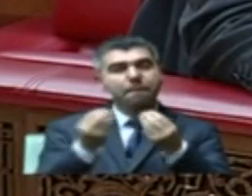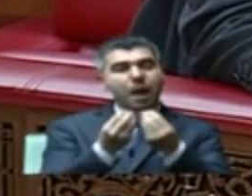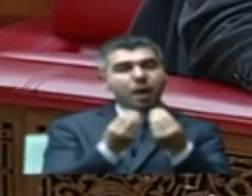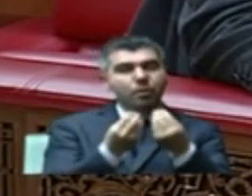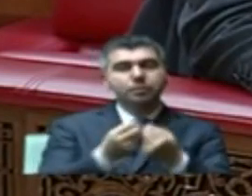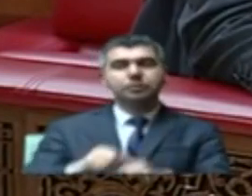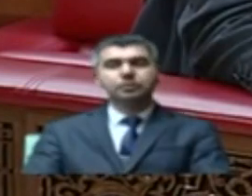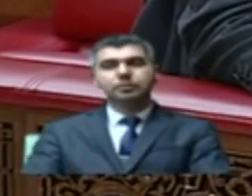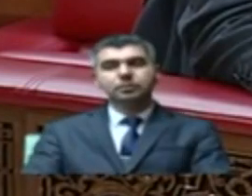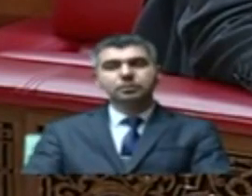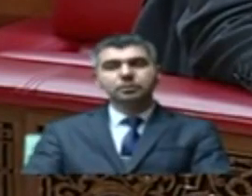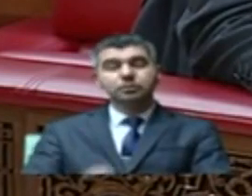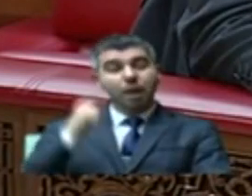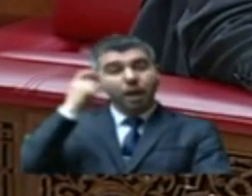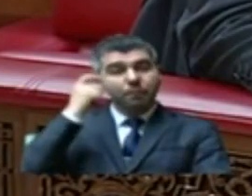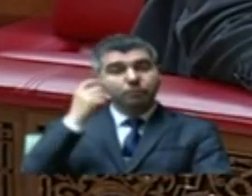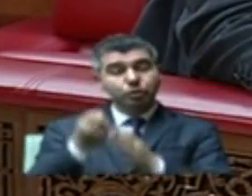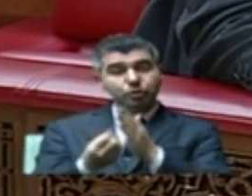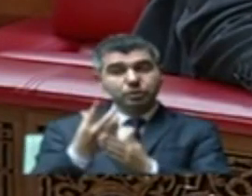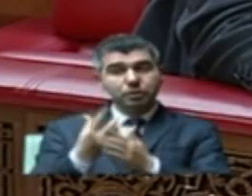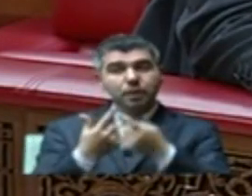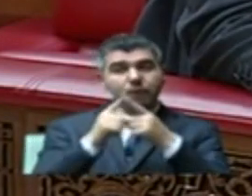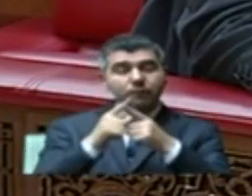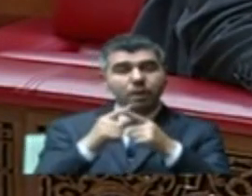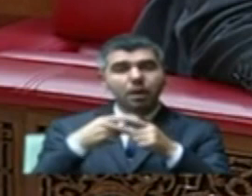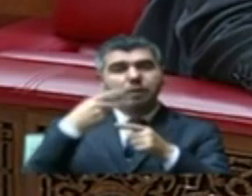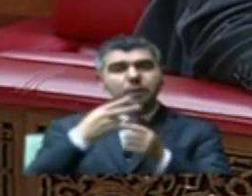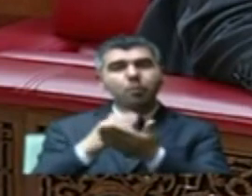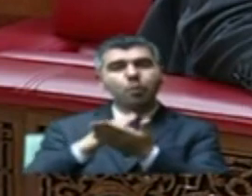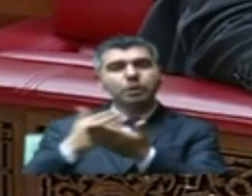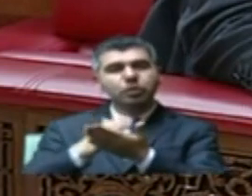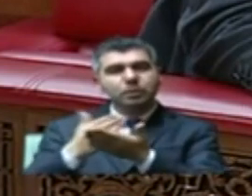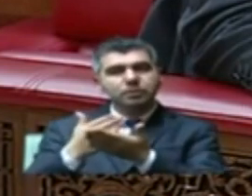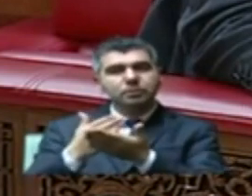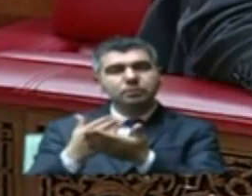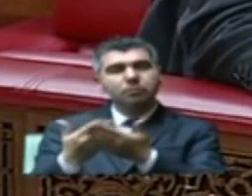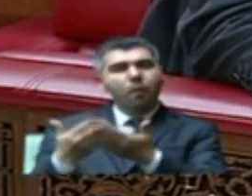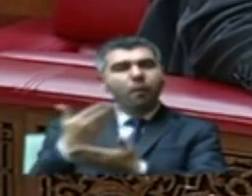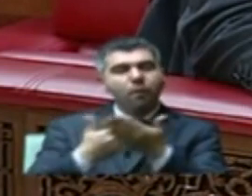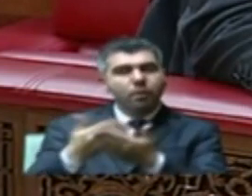منها التفكير في ترجمة كثير من المطويات والمنشورات